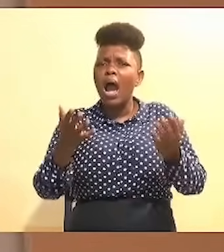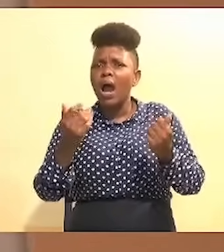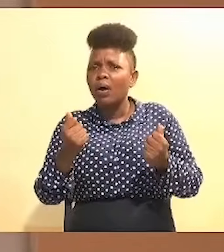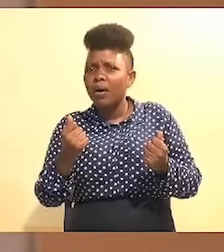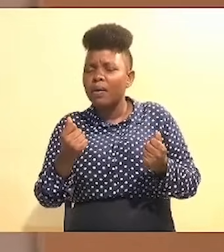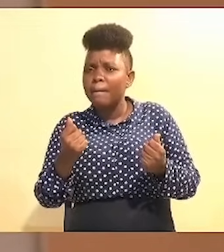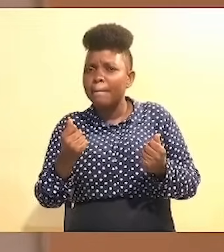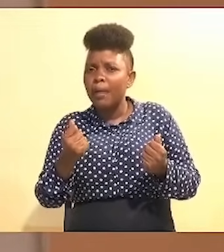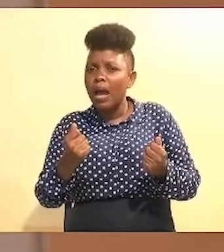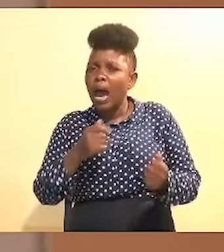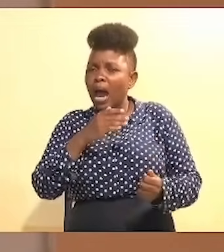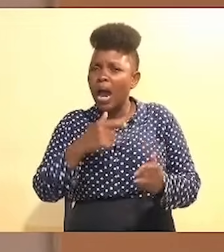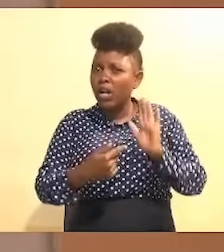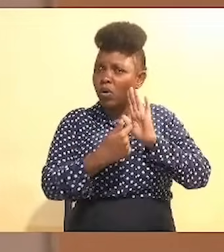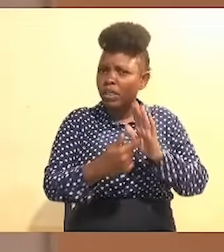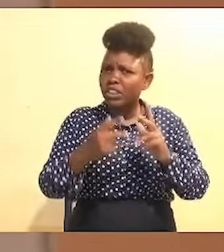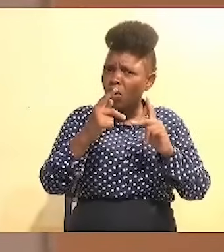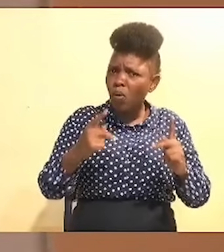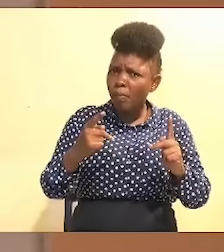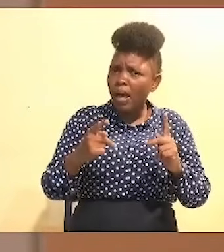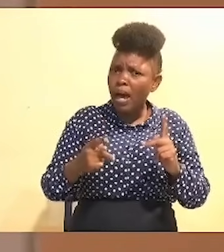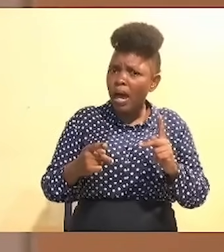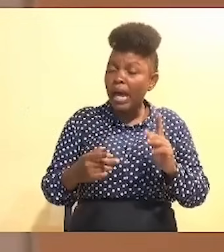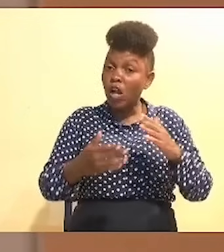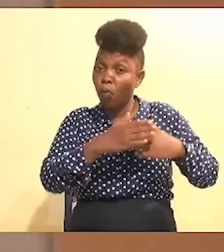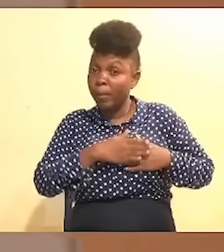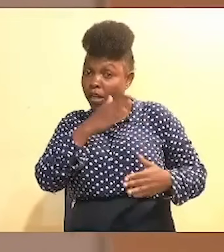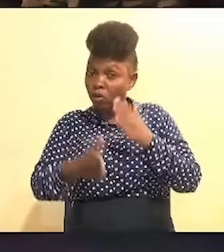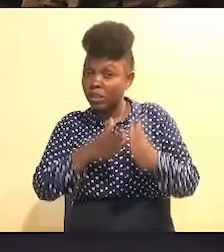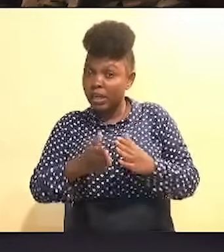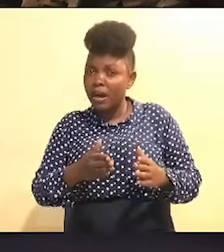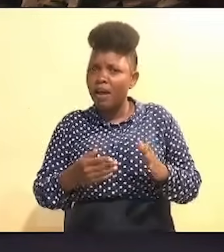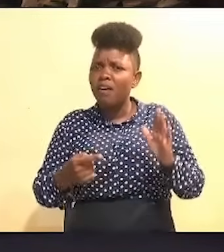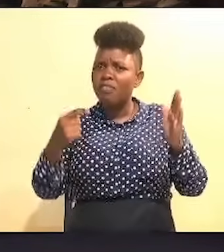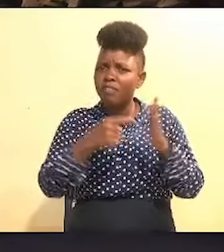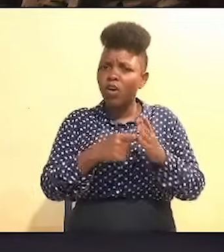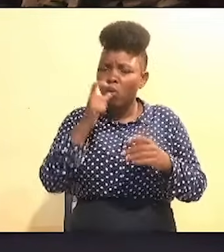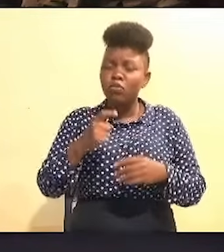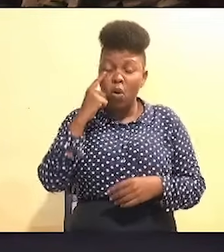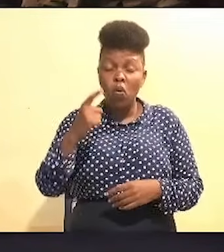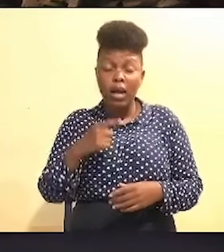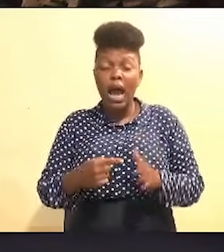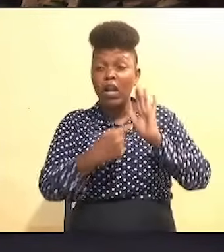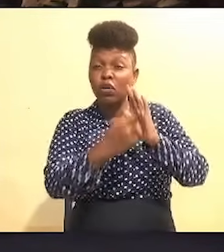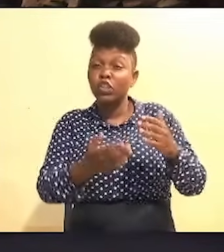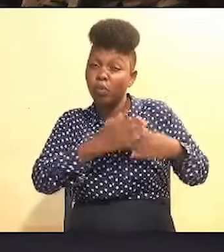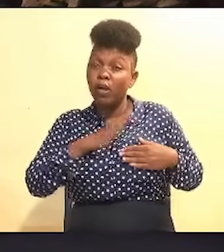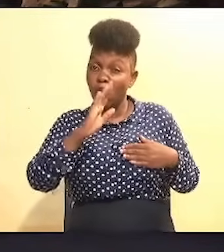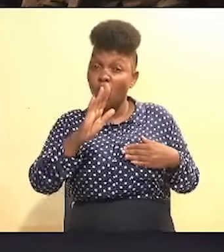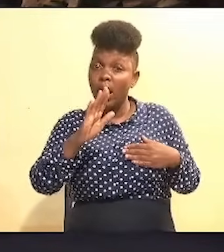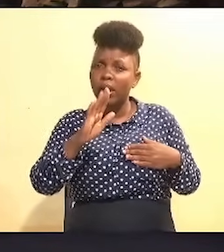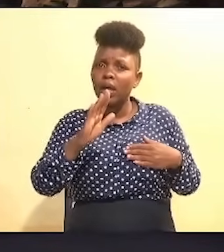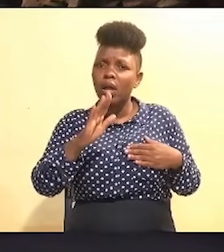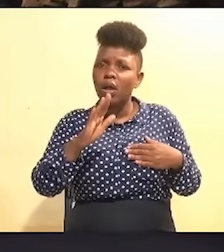lakini signal anaweza. Hao ni watu wa namna hiyo. Kwa mfano mke wa kuona, anaonyesha upendo wake kwa kuweka nyumba yake